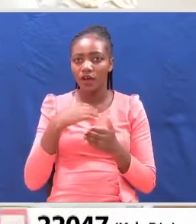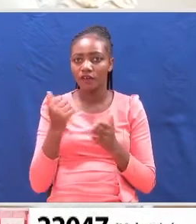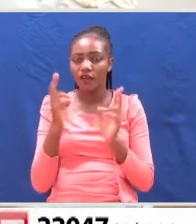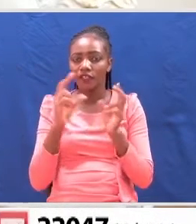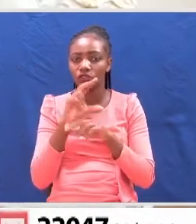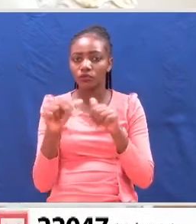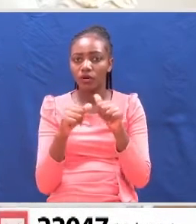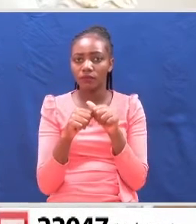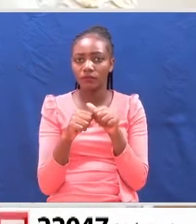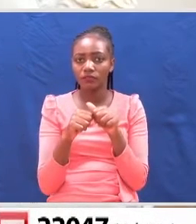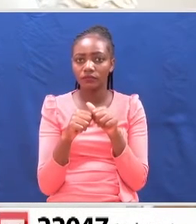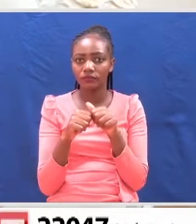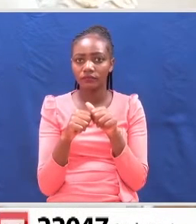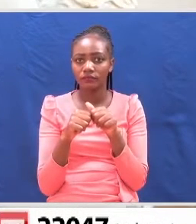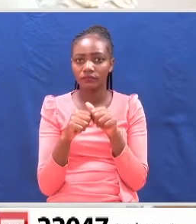la